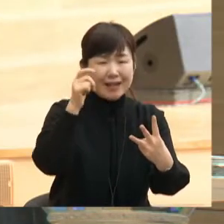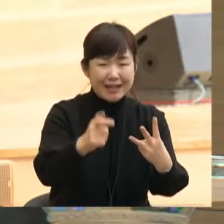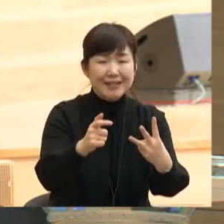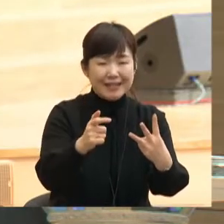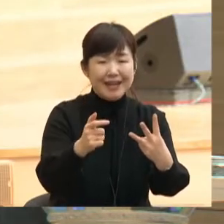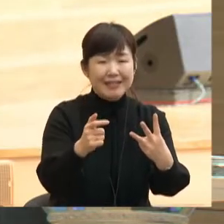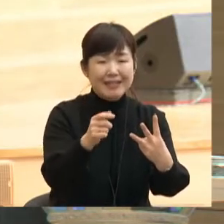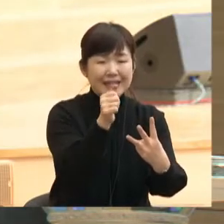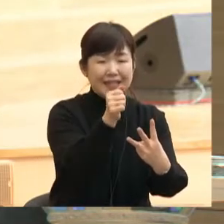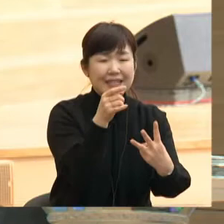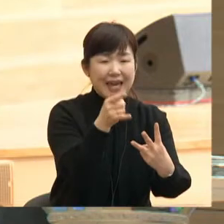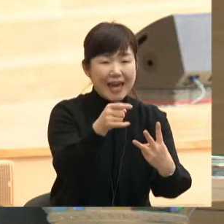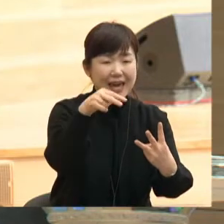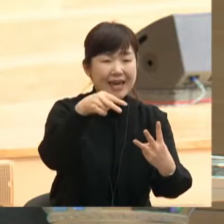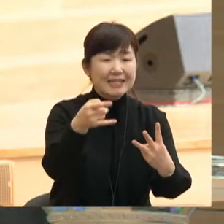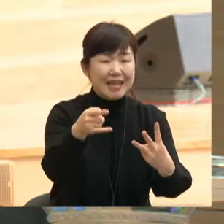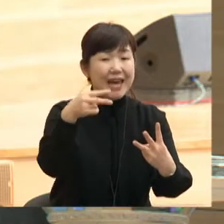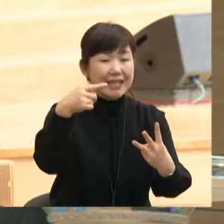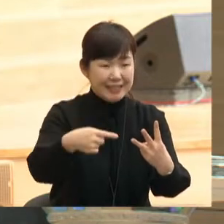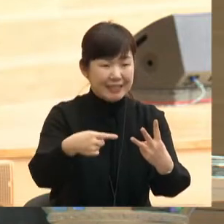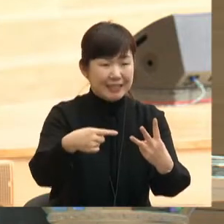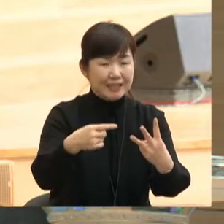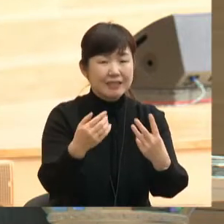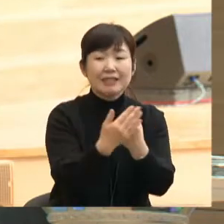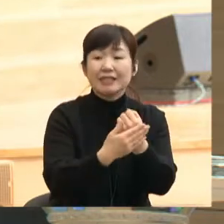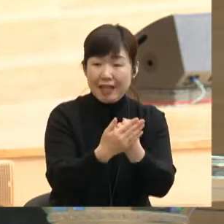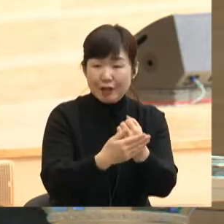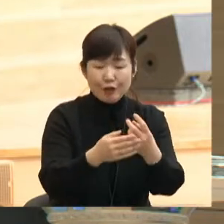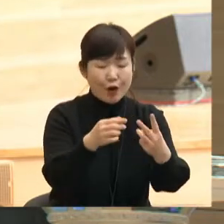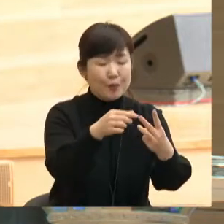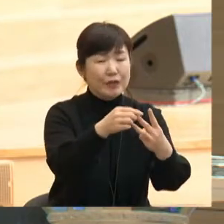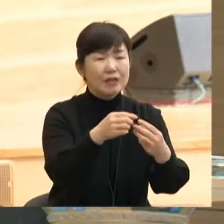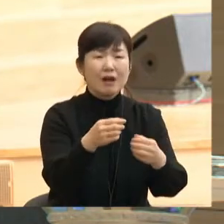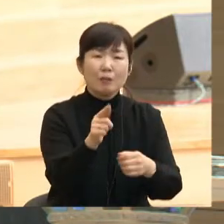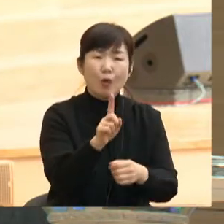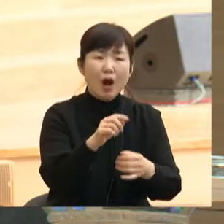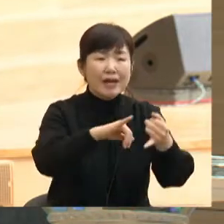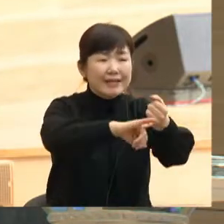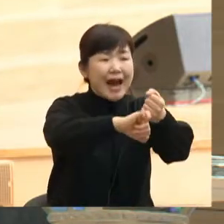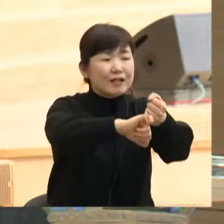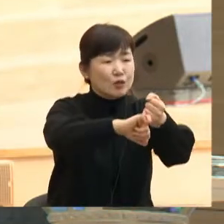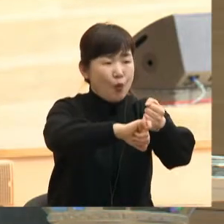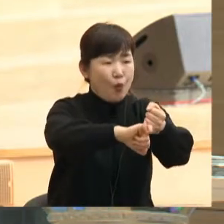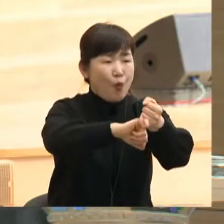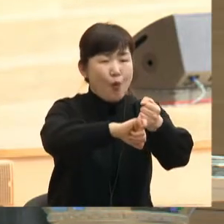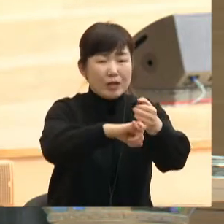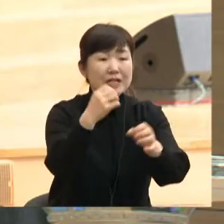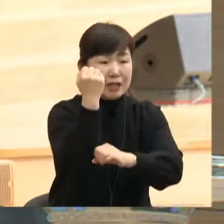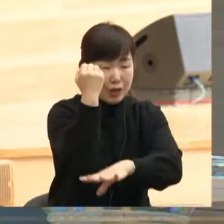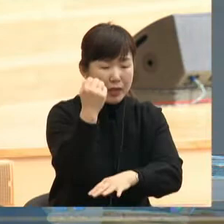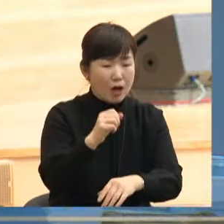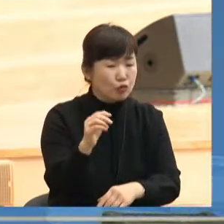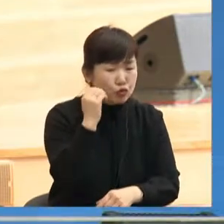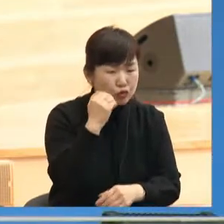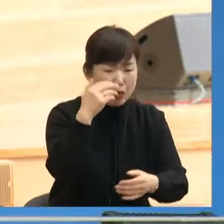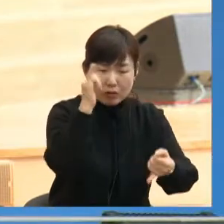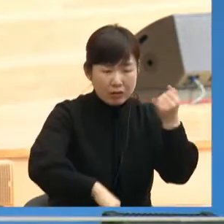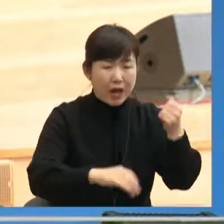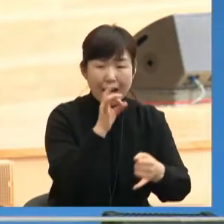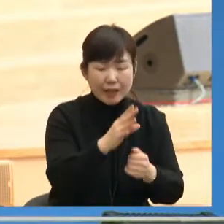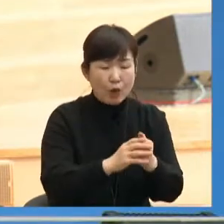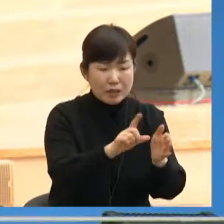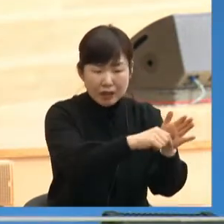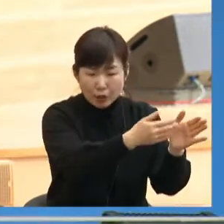은혜인 헤세드예요. 헤세드는 언약을 기반으로 한 은혜입니다. 그 누구도 깰 수 없고 시간이